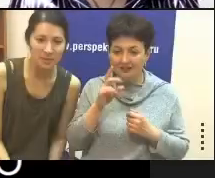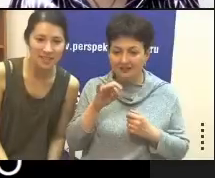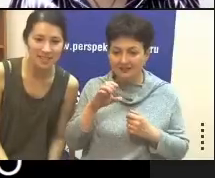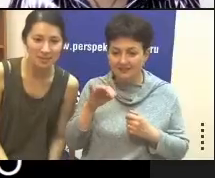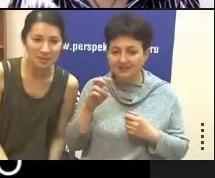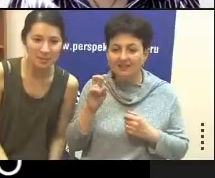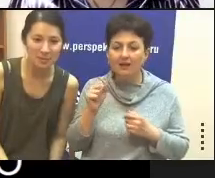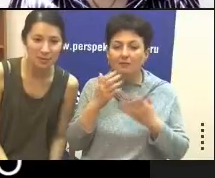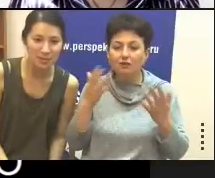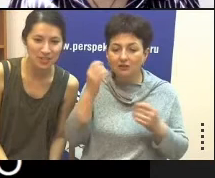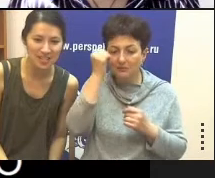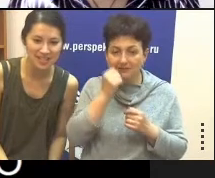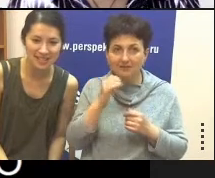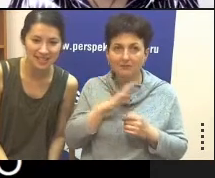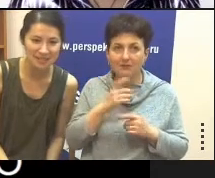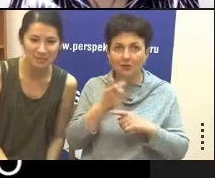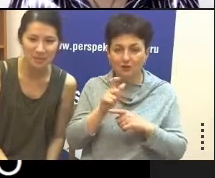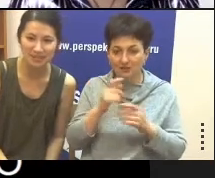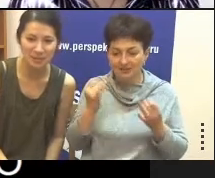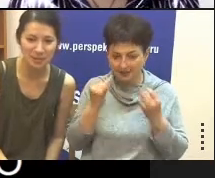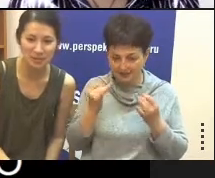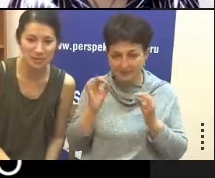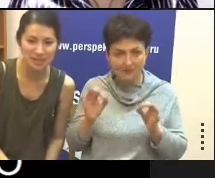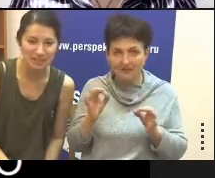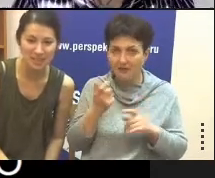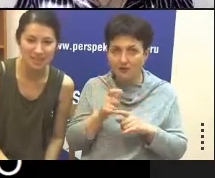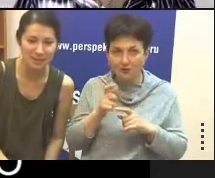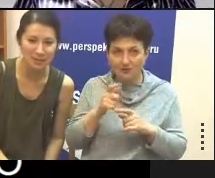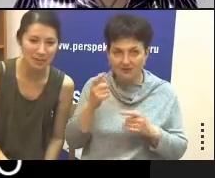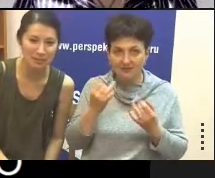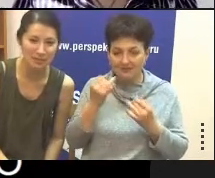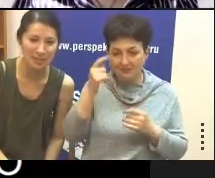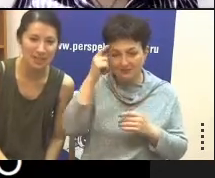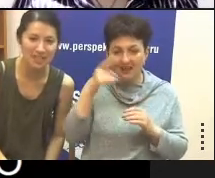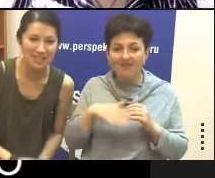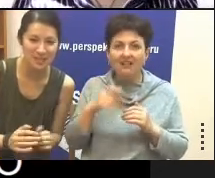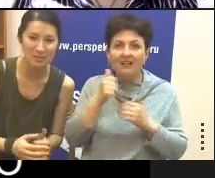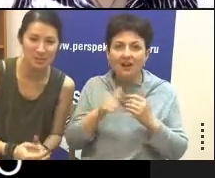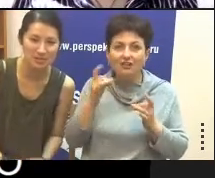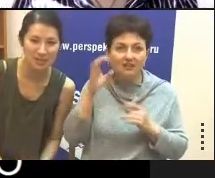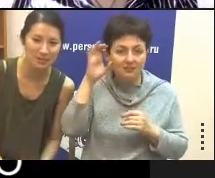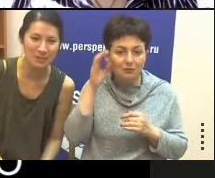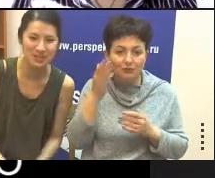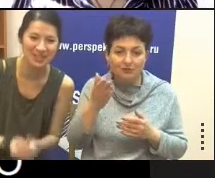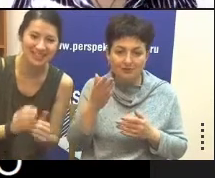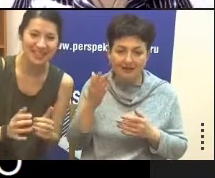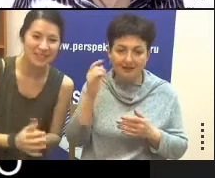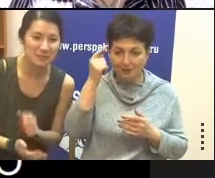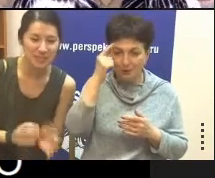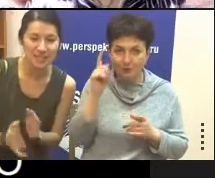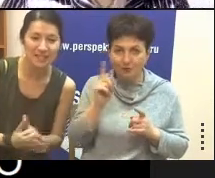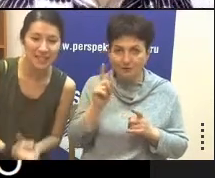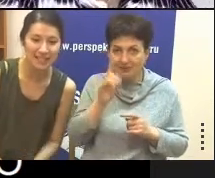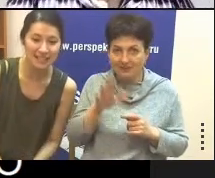большое спасибо. Было очень интересно, правда, очень познавательно. Вот даже вот и каждый раз, когда всегда думаю, что